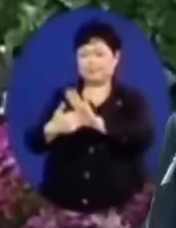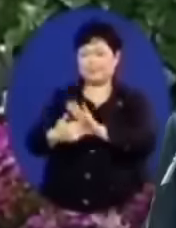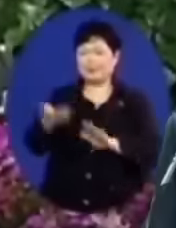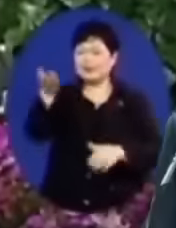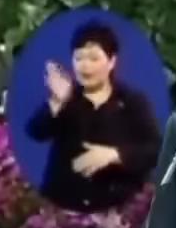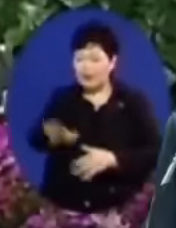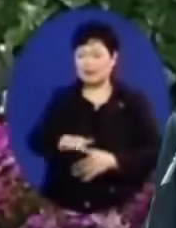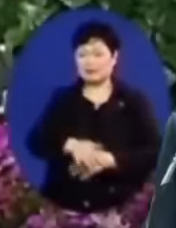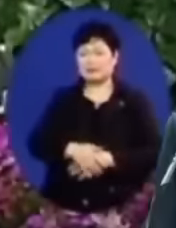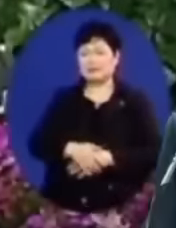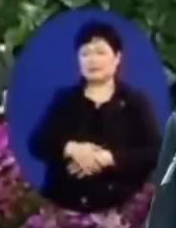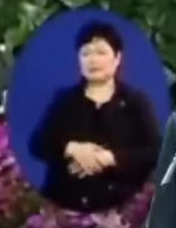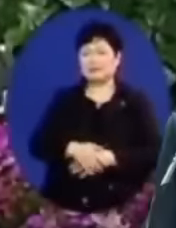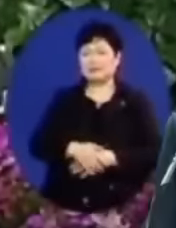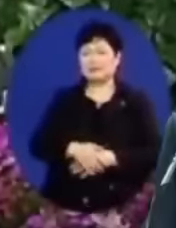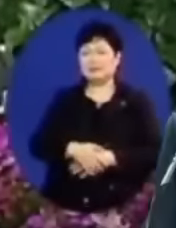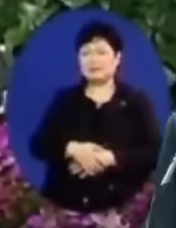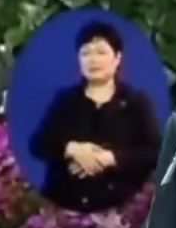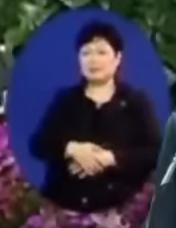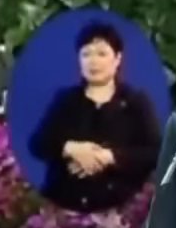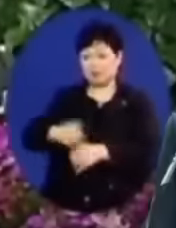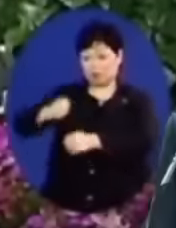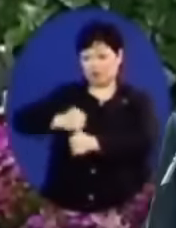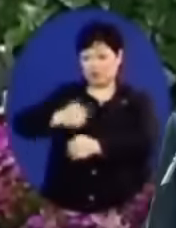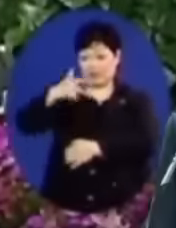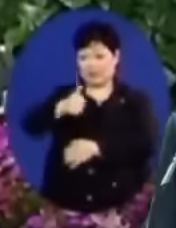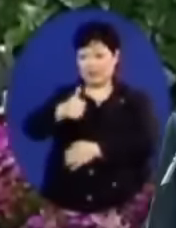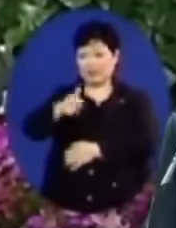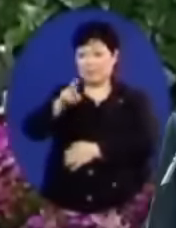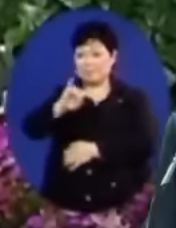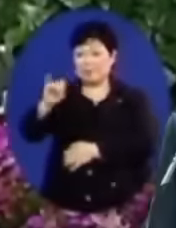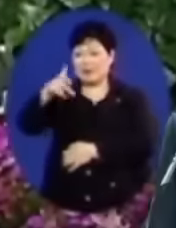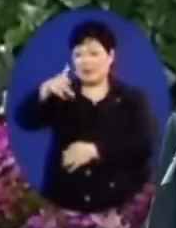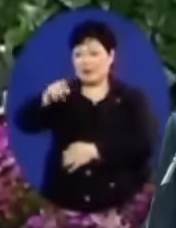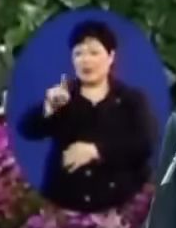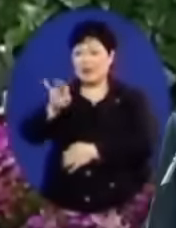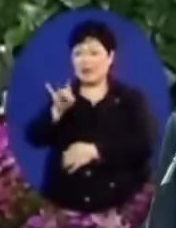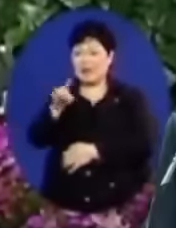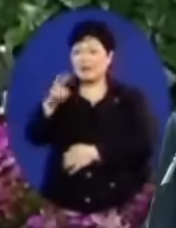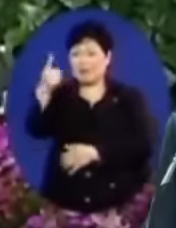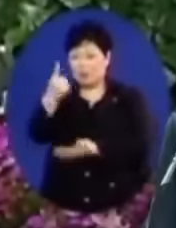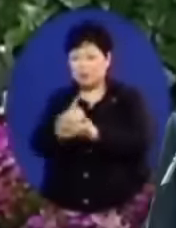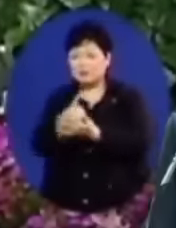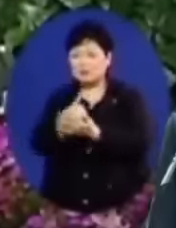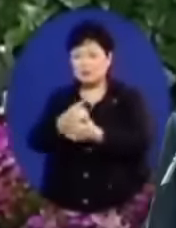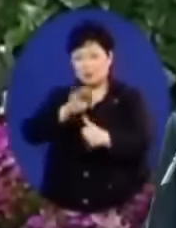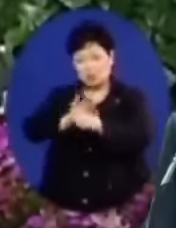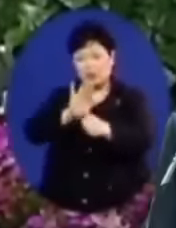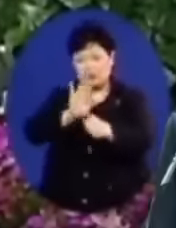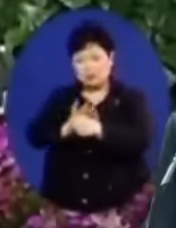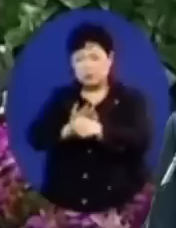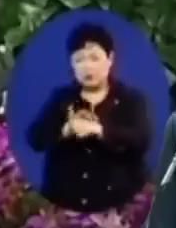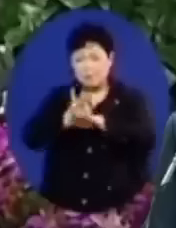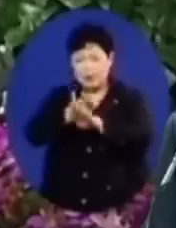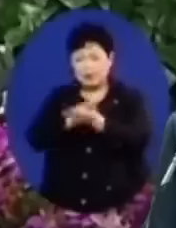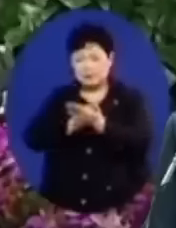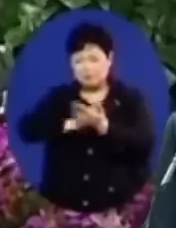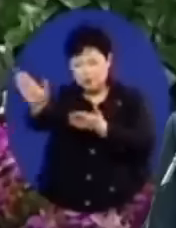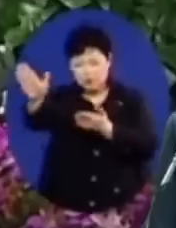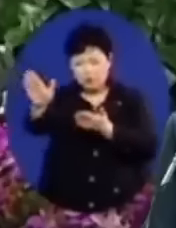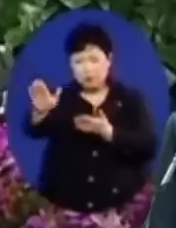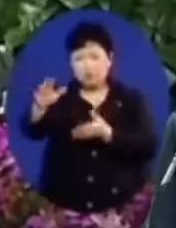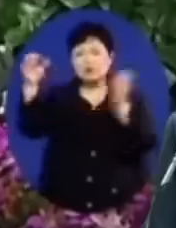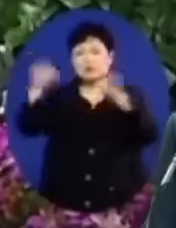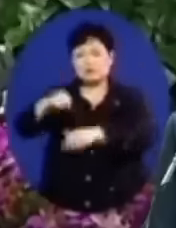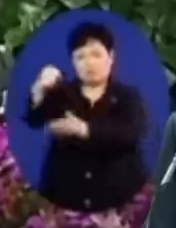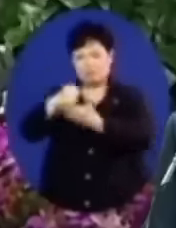그러나 군장 미카엘이 와서 도와줌으로 마귀의 진을 뚫고 응답을 가져왔다고 말한 것입니다.